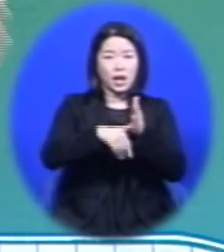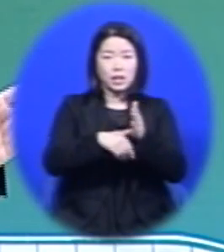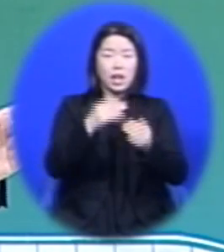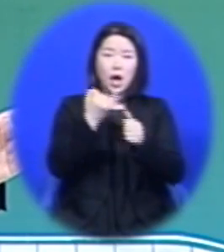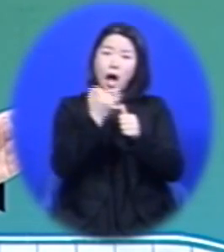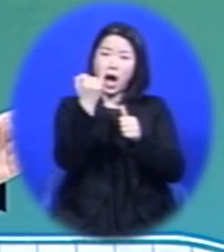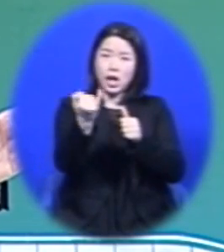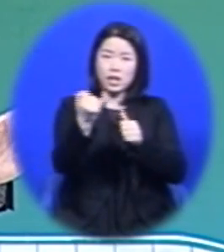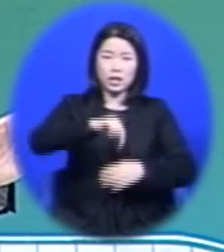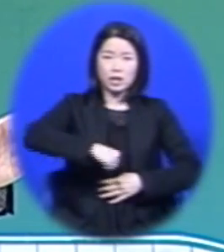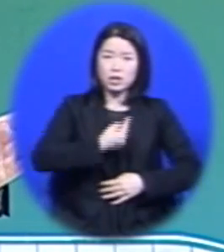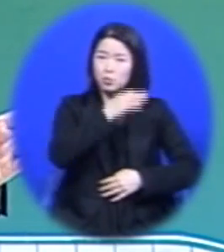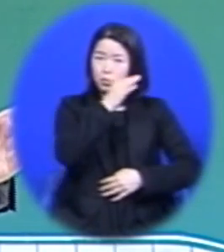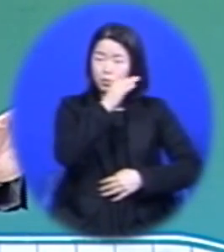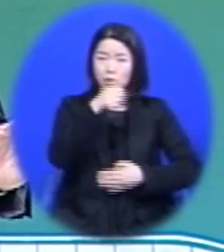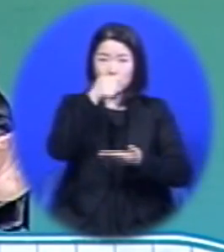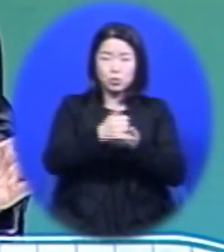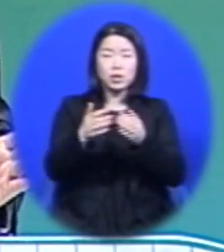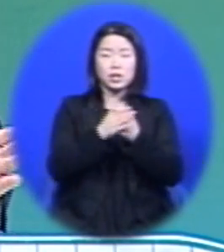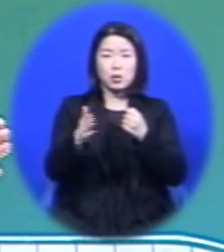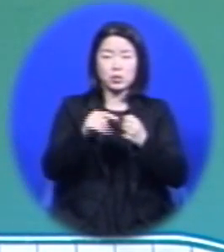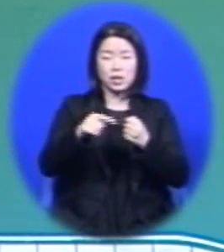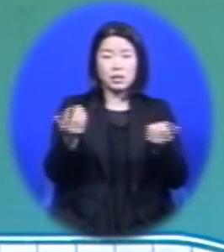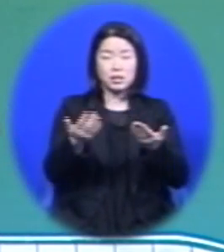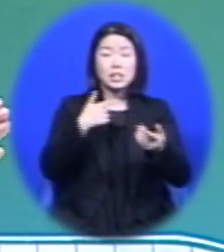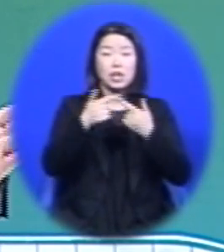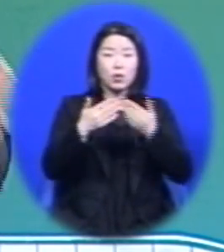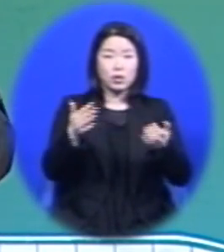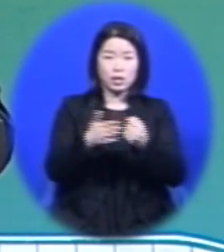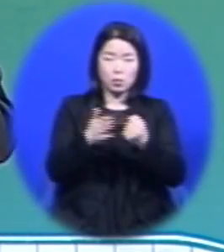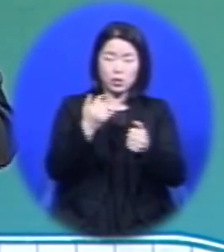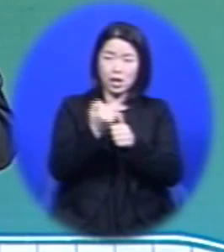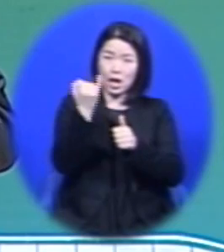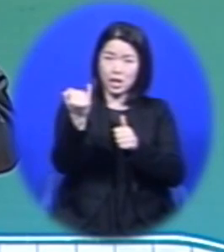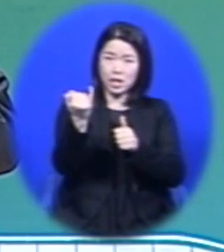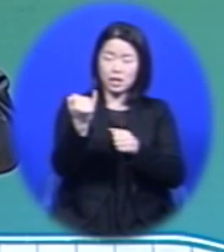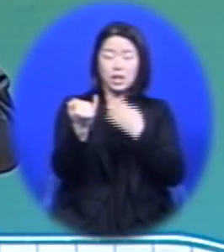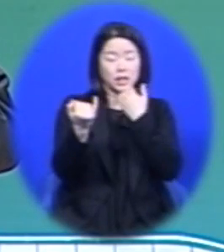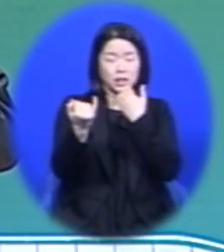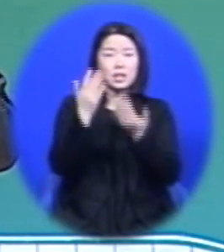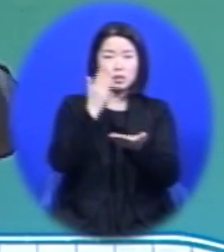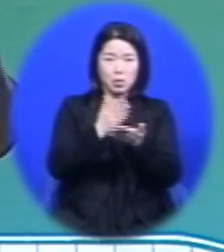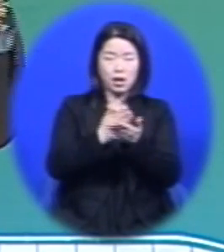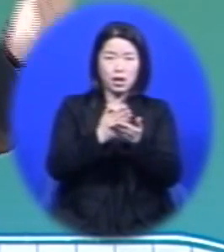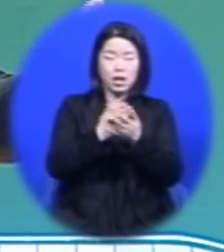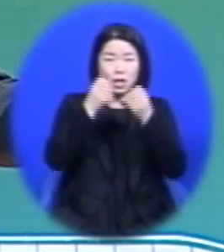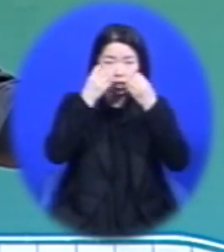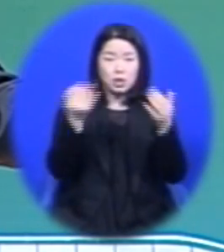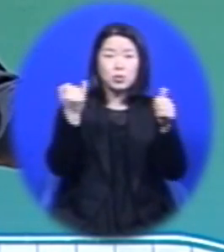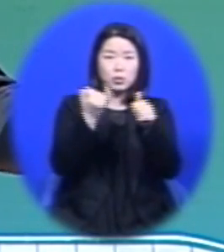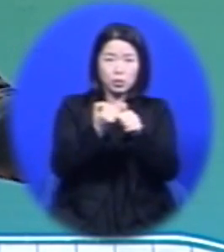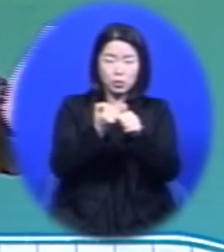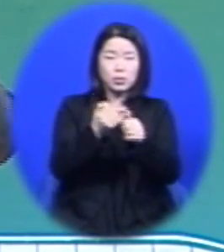너무 부끄러운 자기의 죄 때문에 이런 일을 겪었기 때문에 아내에게 자기를 기다리지 말라고 새